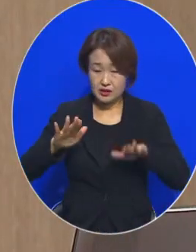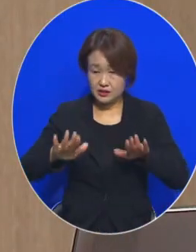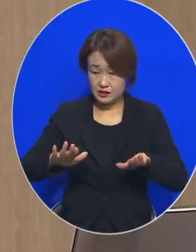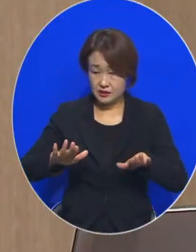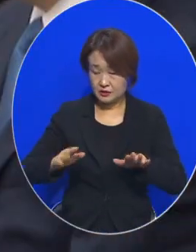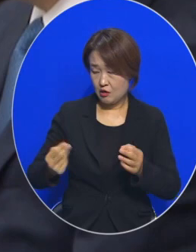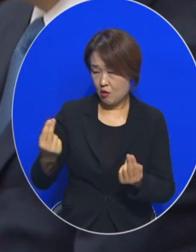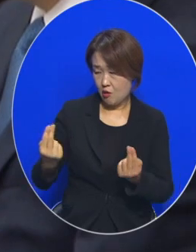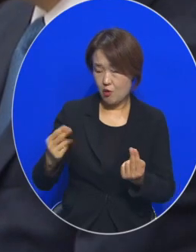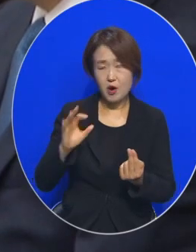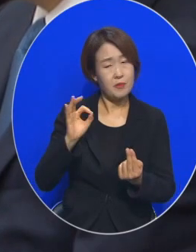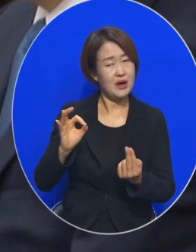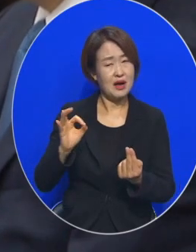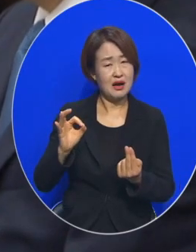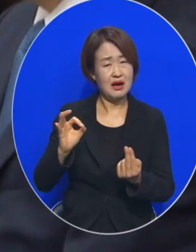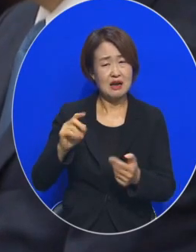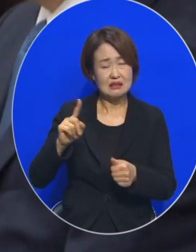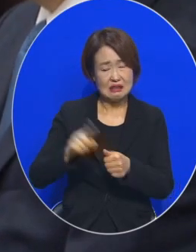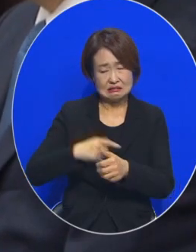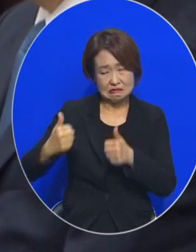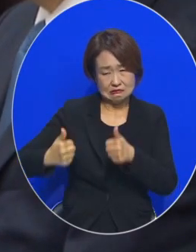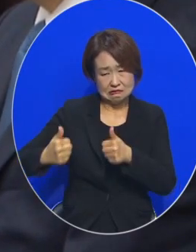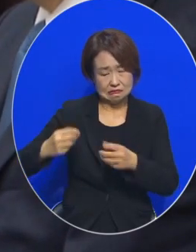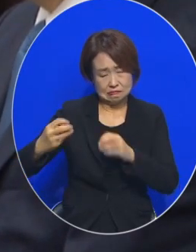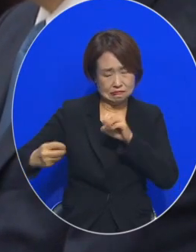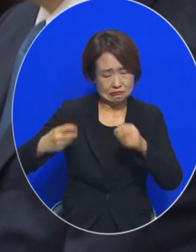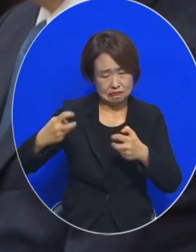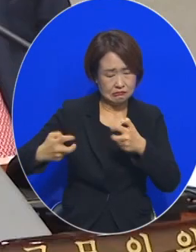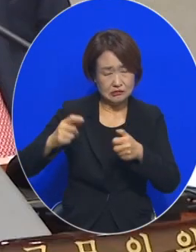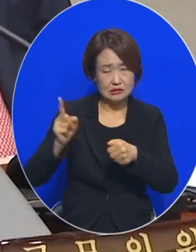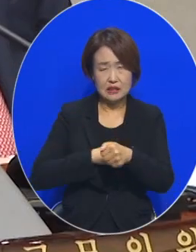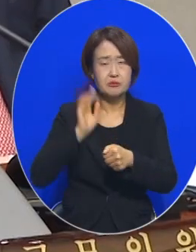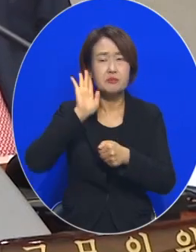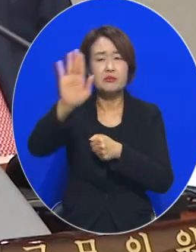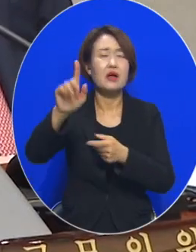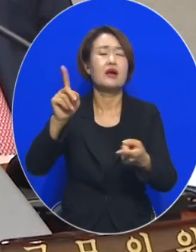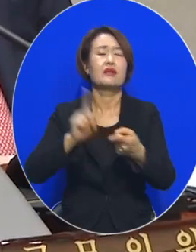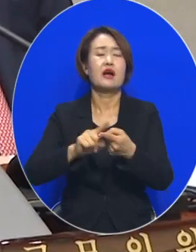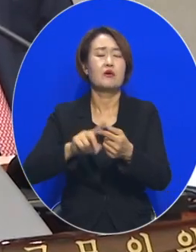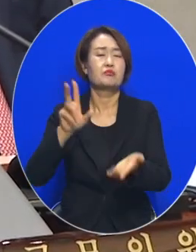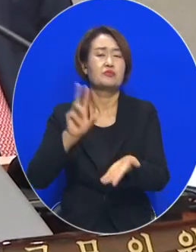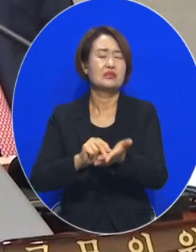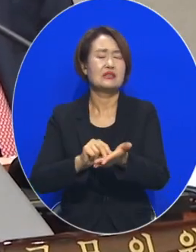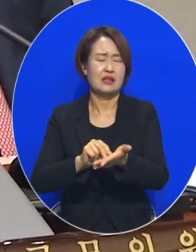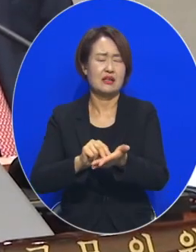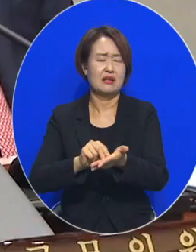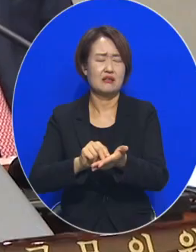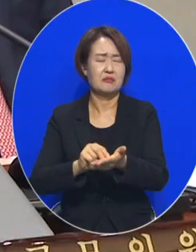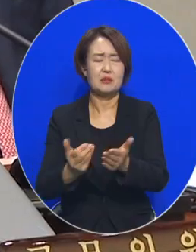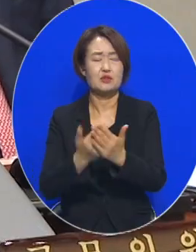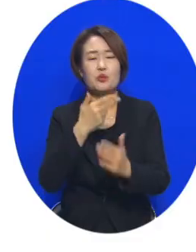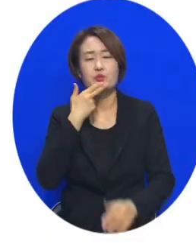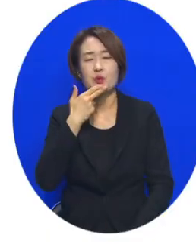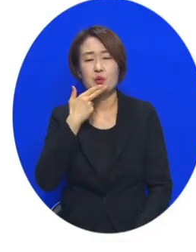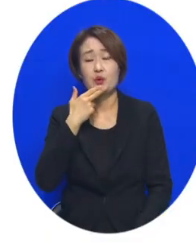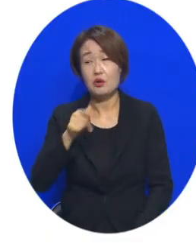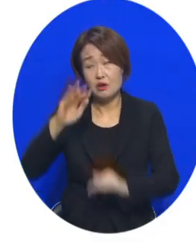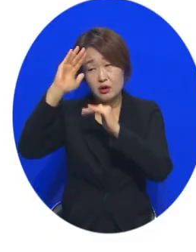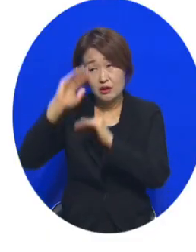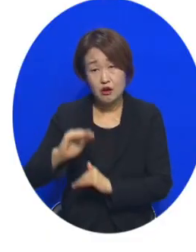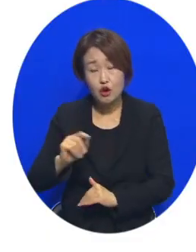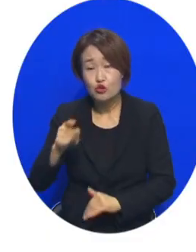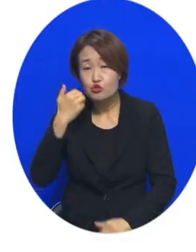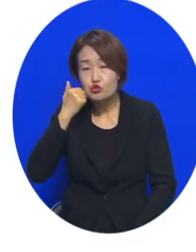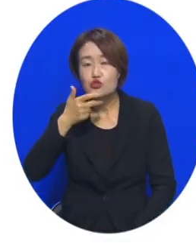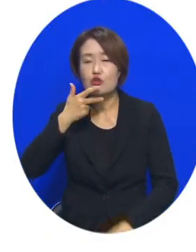경쟁시킨다면 반드시 미래를 놓치게 될 것이다. 2차 대전을 승리로 이끈 영국 수상 윈스턴 처칠의 말을 언급하며 과거는